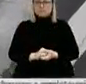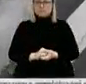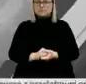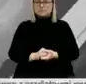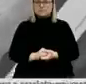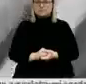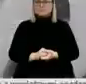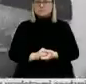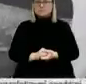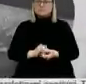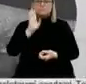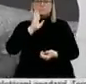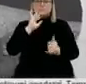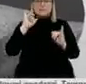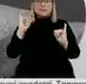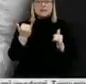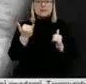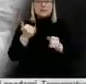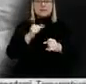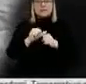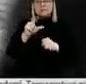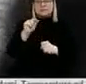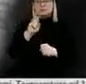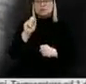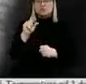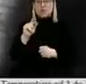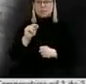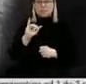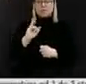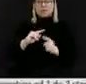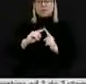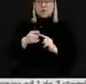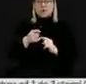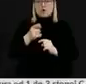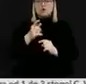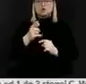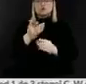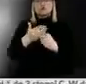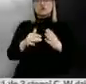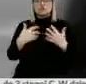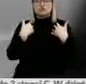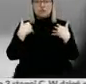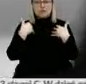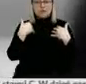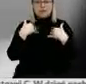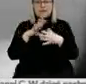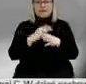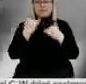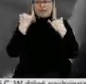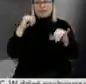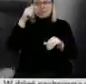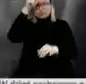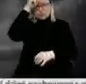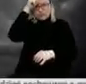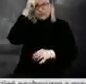Tak samo jak następuje przeszczep i po przeszczepie jakaś cząstka żyje w innym człowieku,